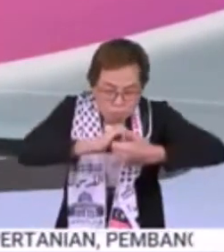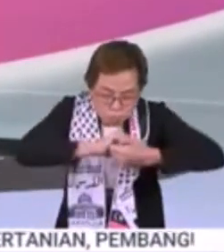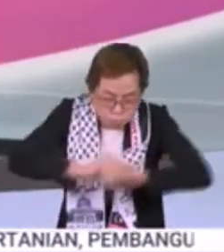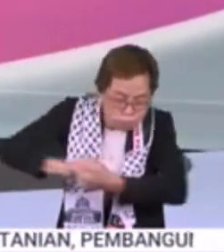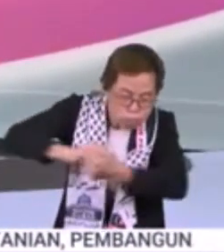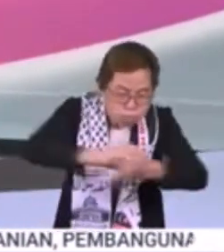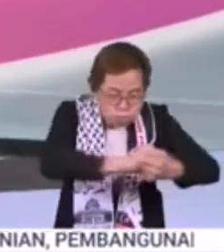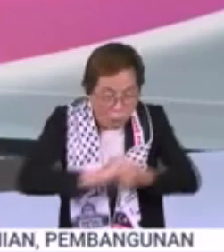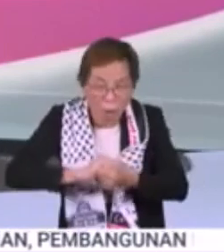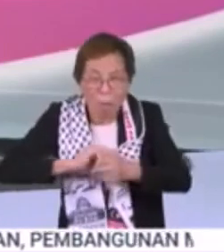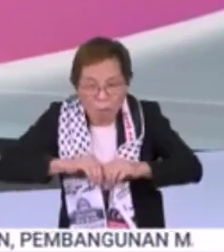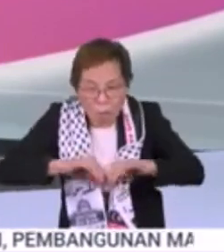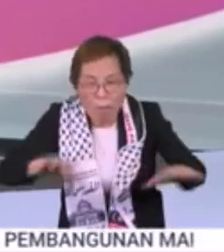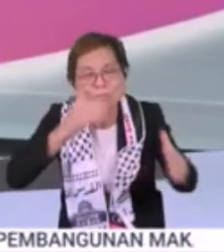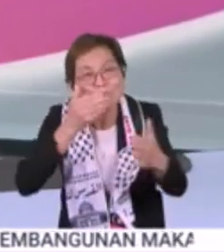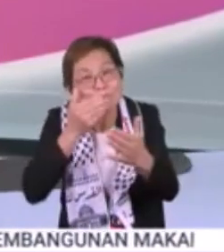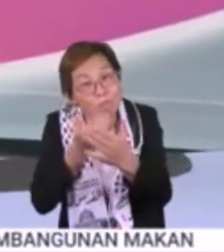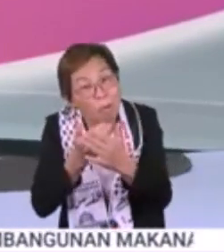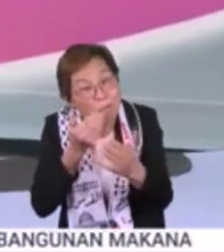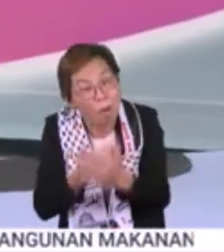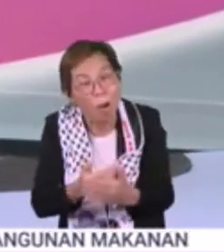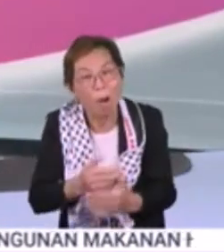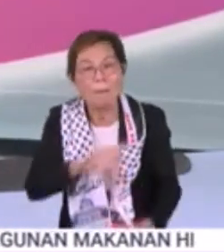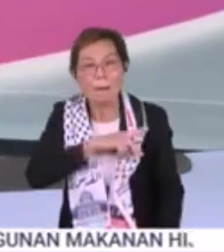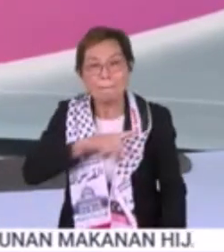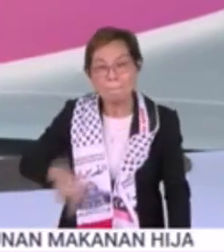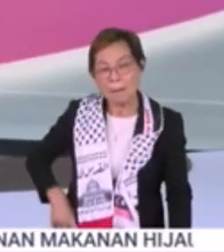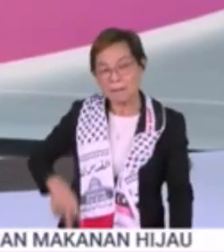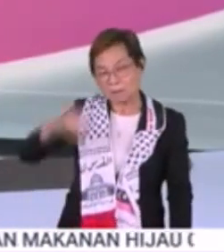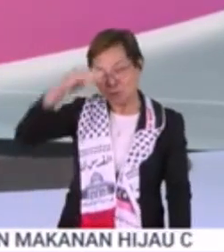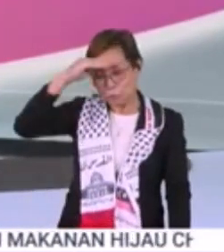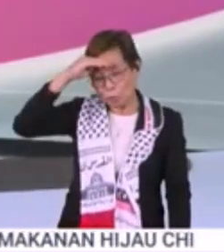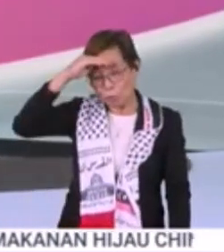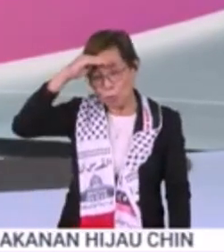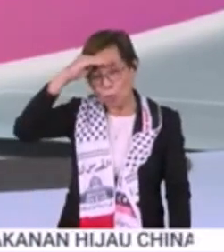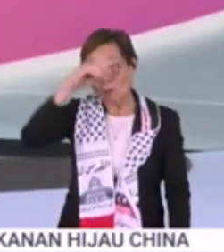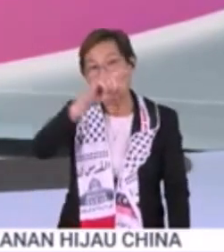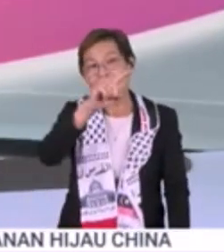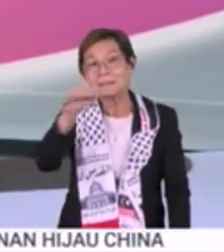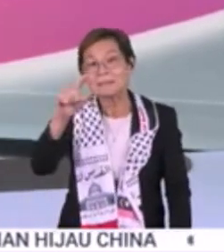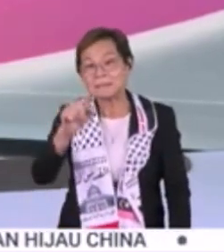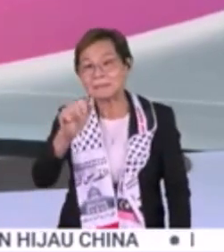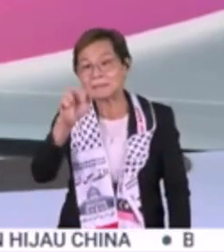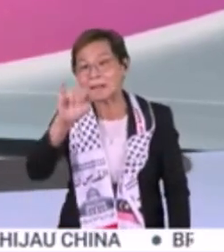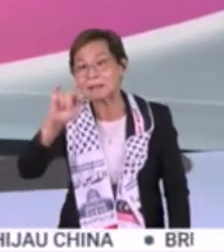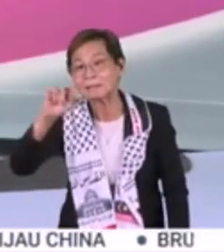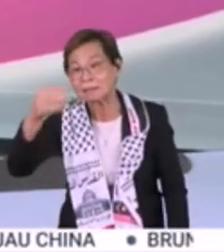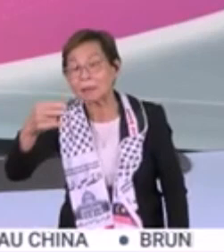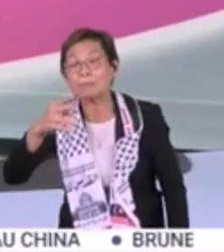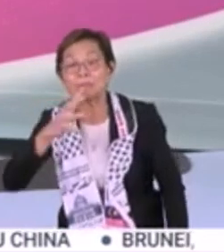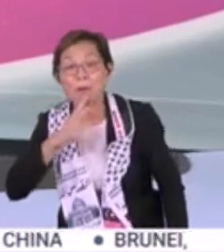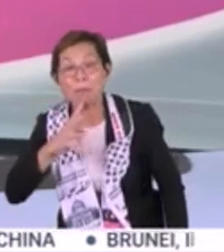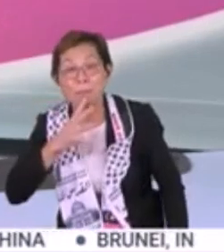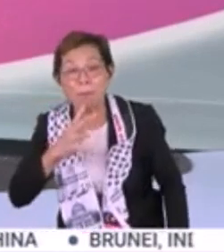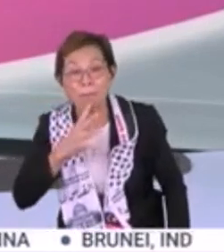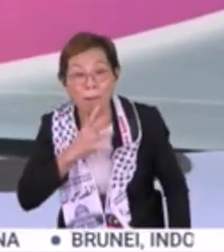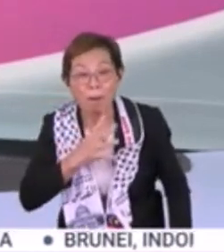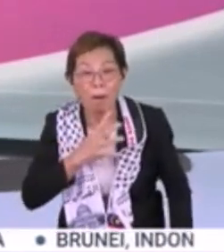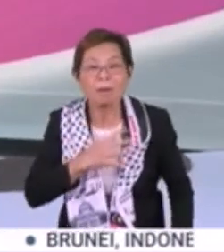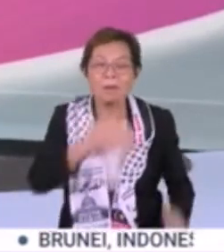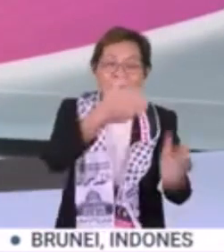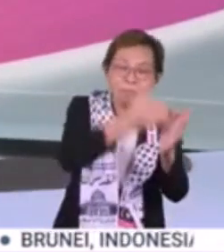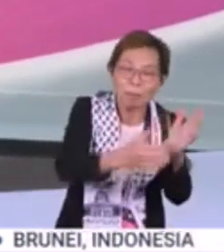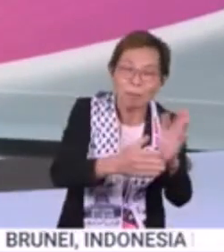jalinan muhibah dan menyebarkan kebaikan. Permaisuri Johor Raja Sri Sofia Almarhum Sultan Idris Shah bertitah persaudaraan sesama